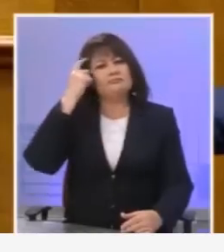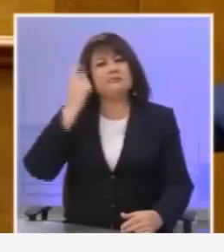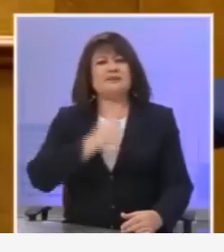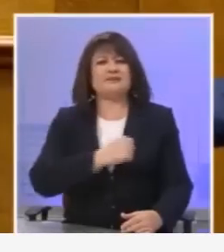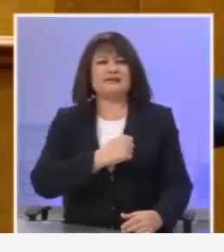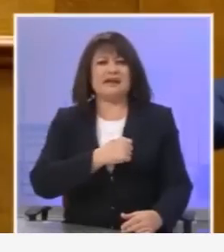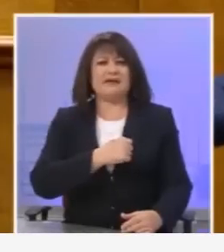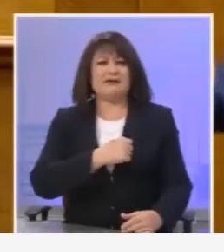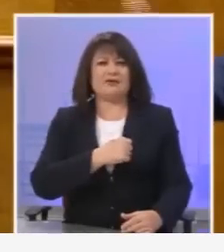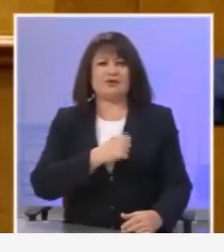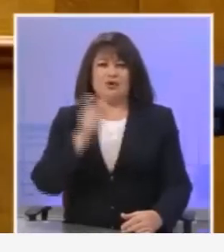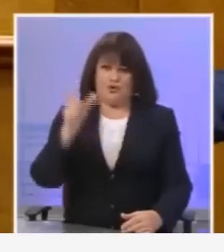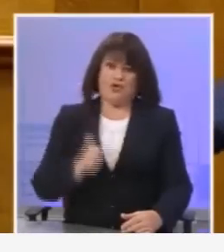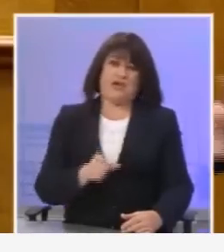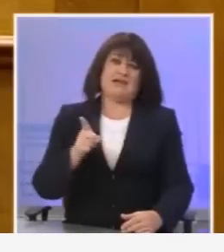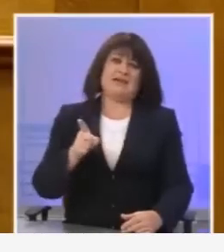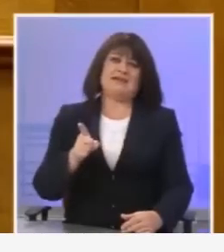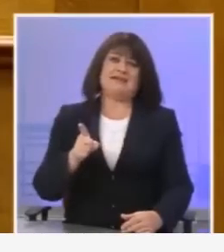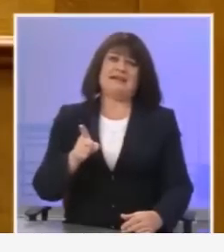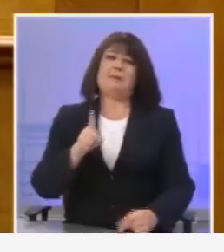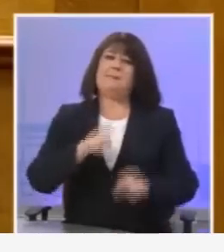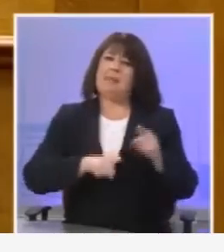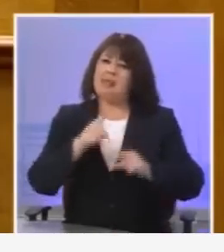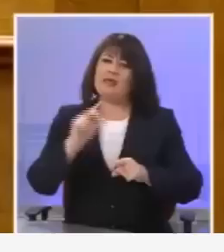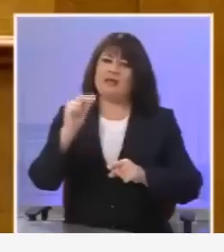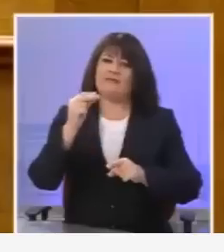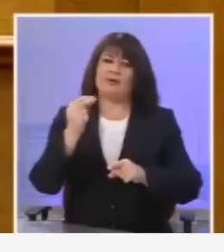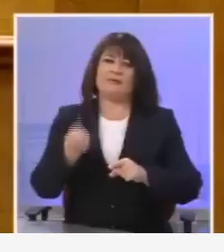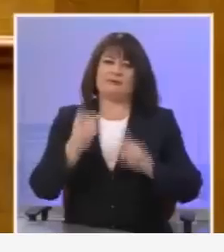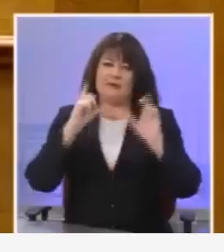που όχι εσείς κύριε Κουμουτσάκα, αλλά μέρος της παράταξής σας έχει,